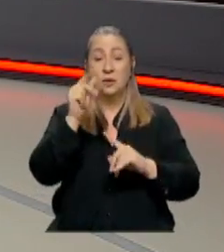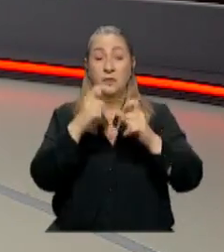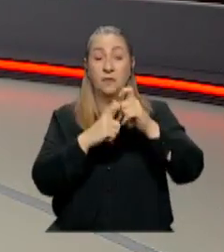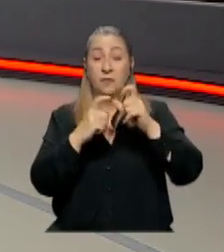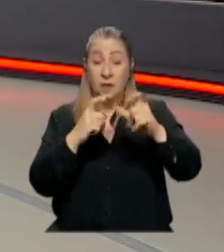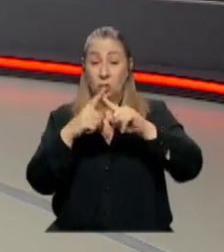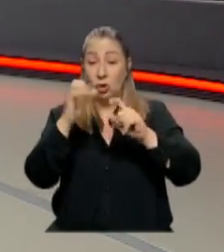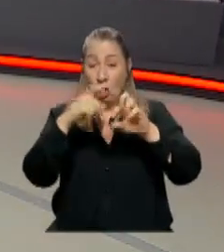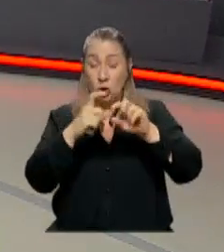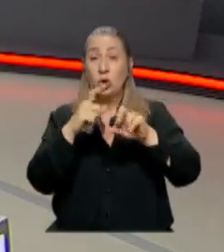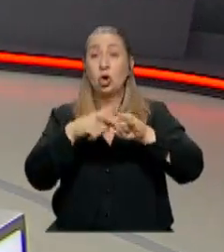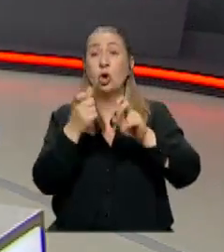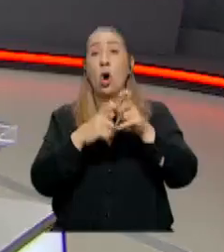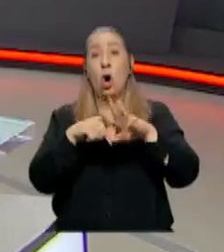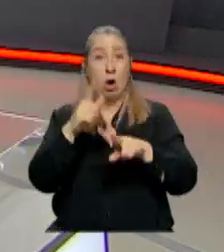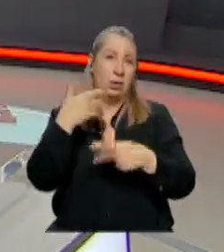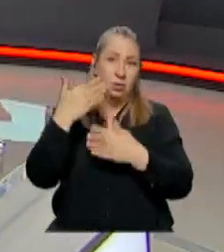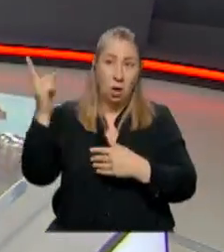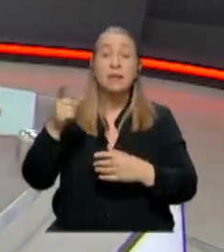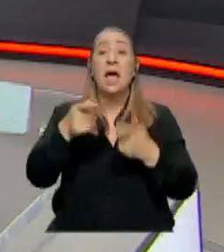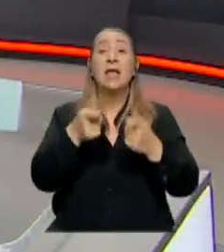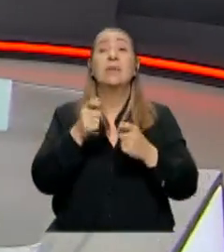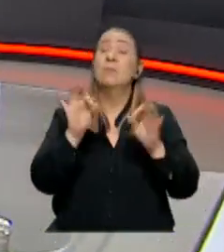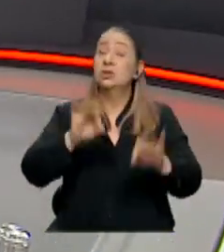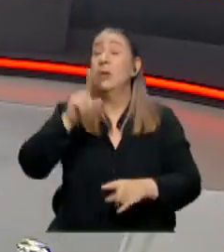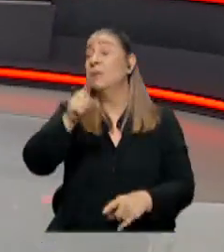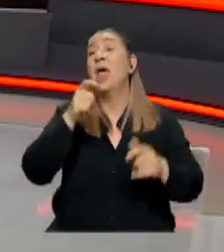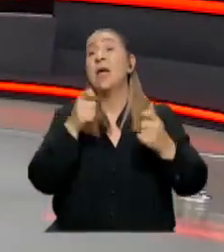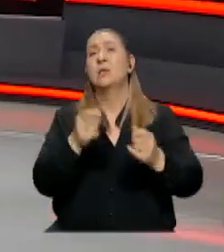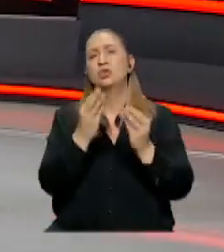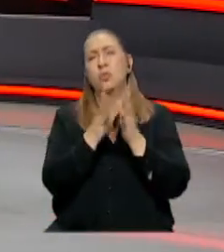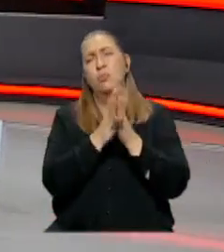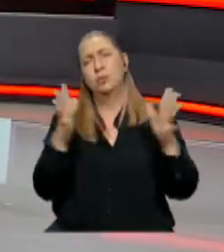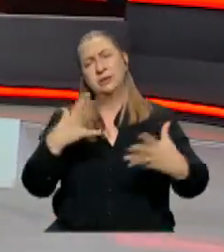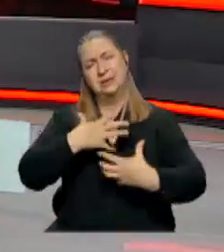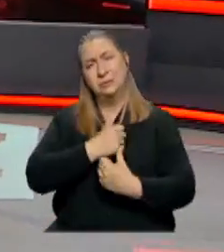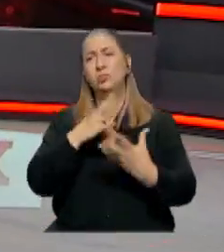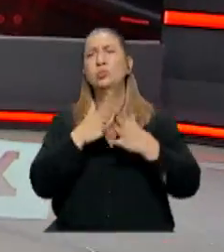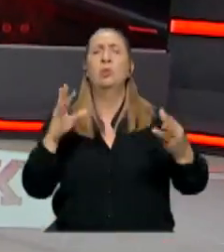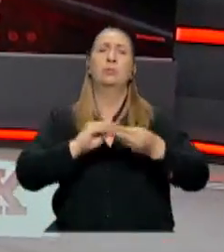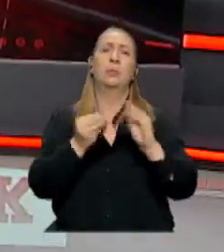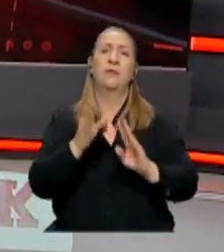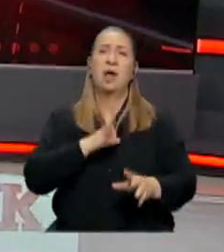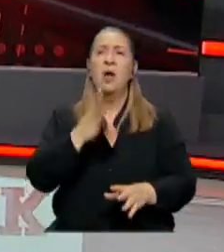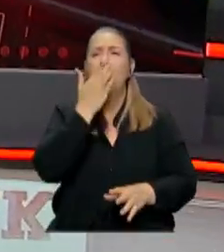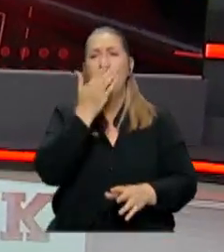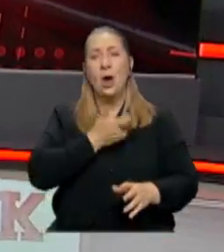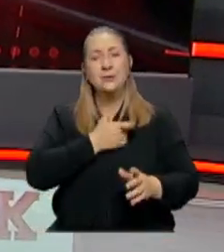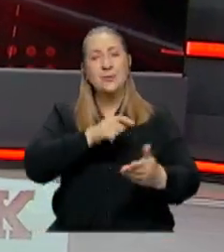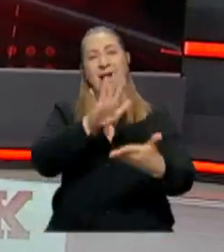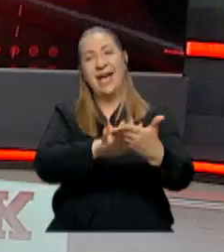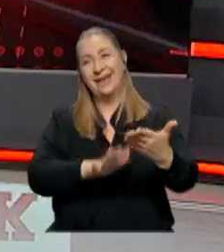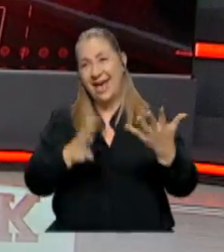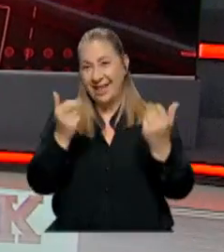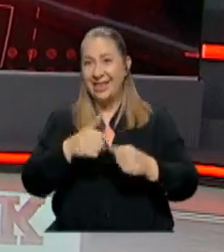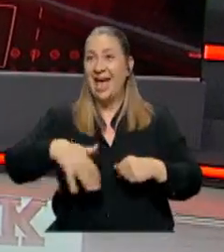bahsediyor. Geçelim eğitime şimdi. Eğitimde büyük dertlerimiz, büyük sorunlarımız var. Öğrencilerimiz bugün karne